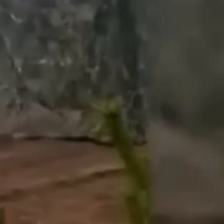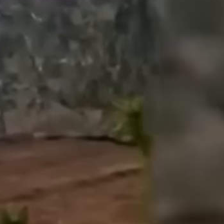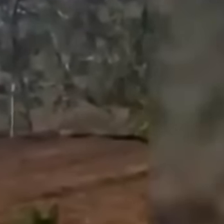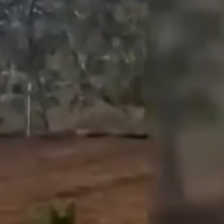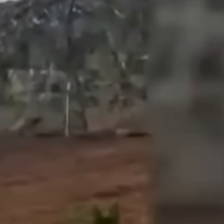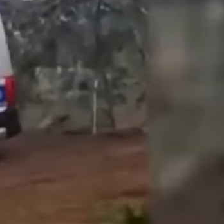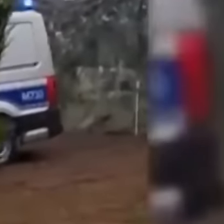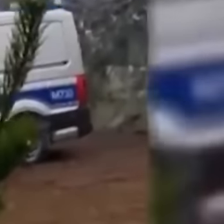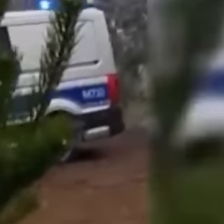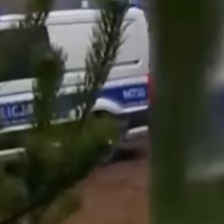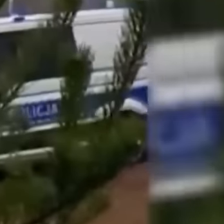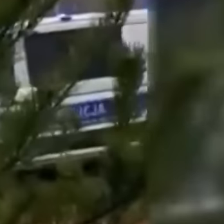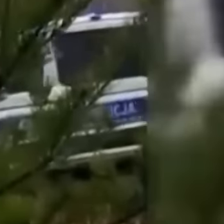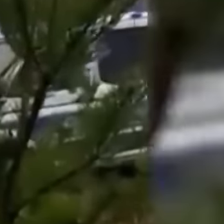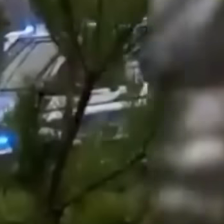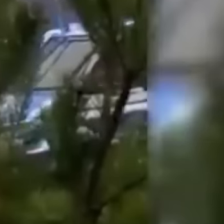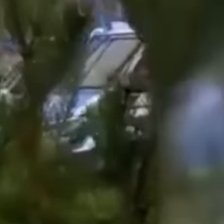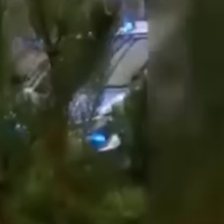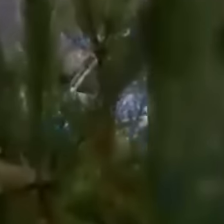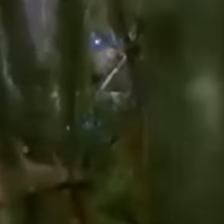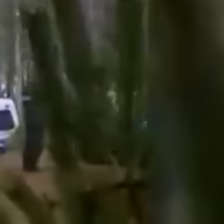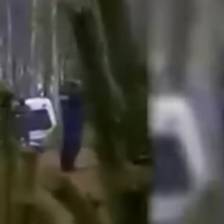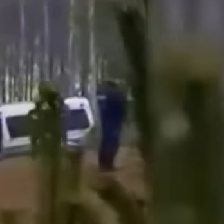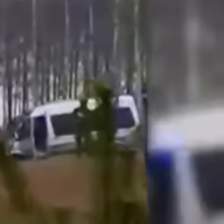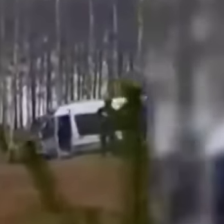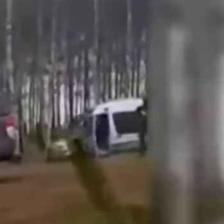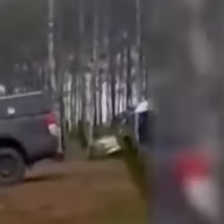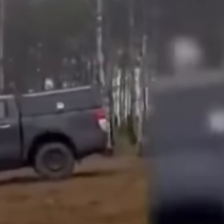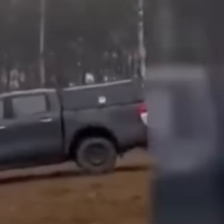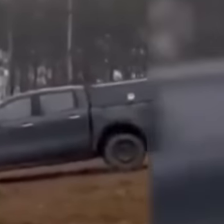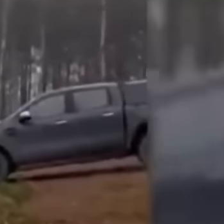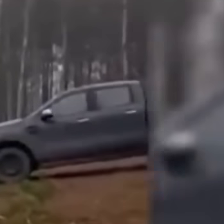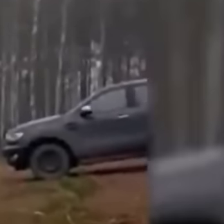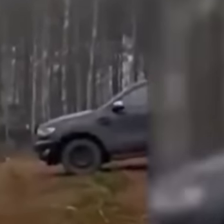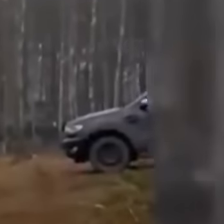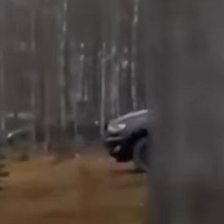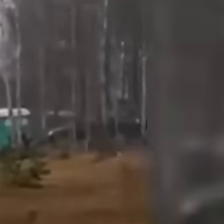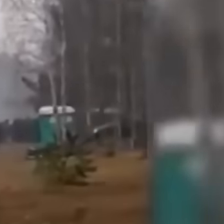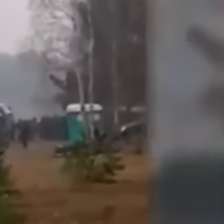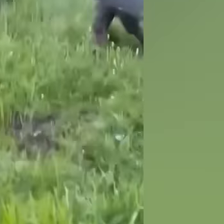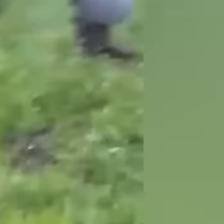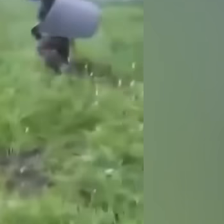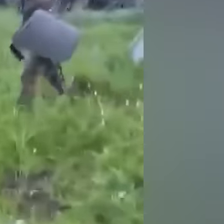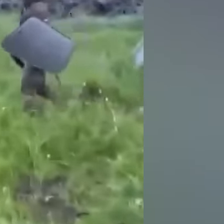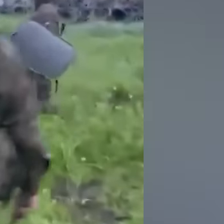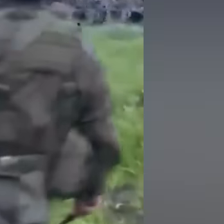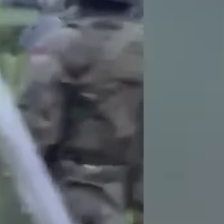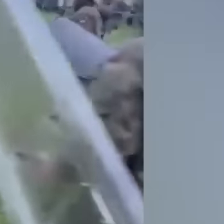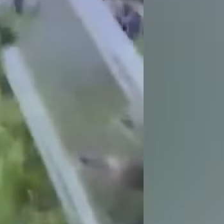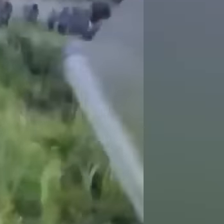No niestety jeszcze mieli rację ci, którzy mówili, że zastraszanie żołnierzy, demobilizowanie